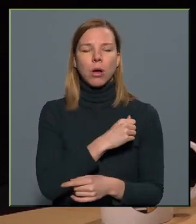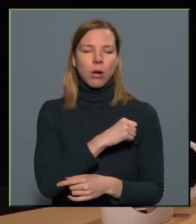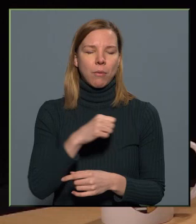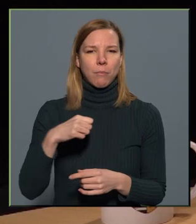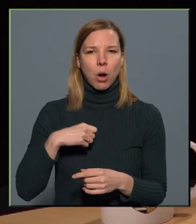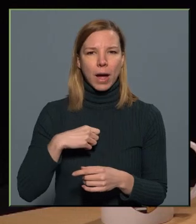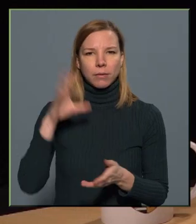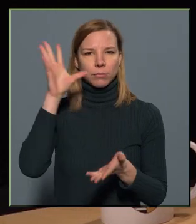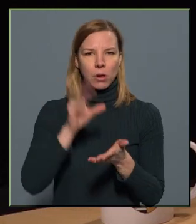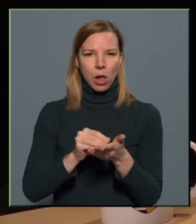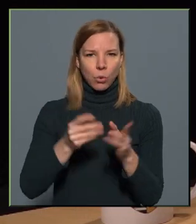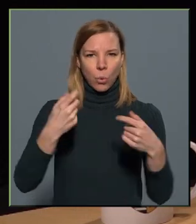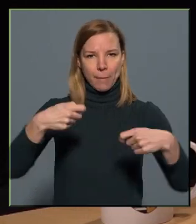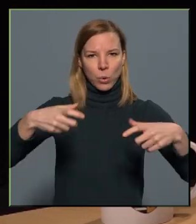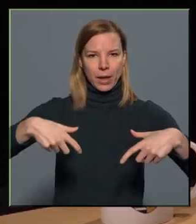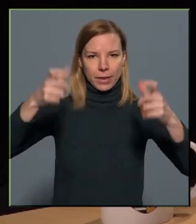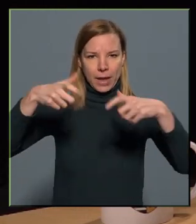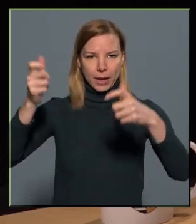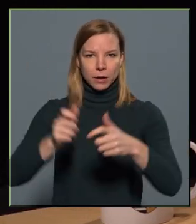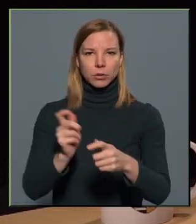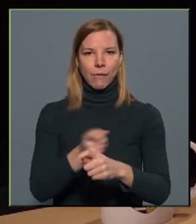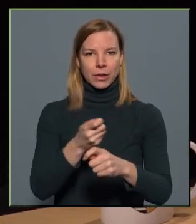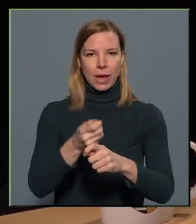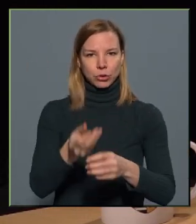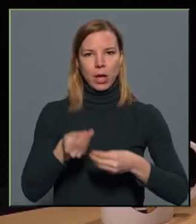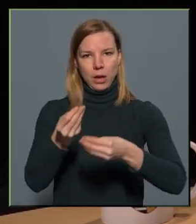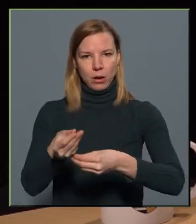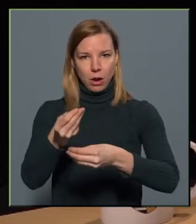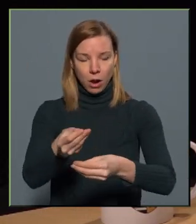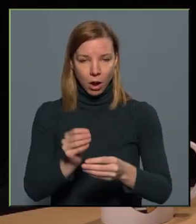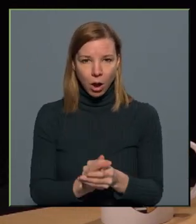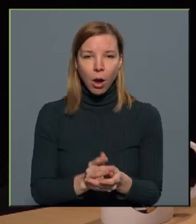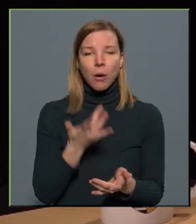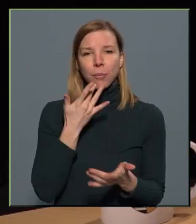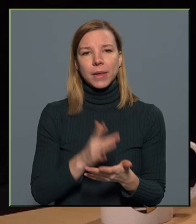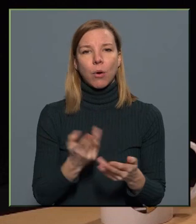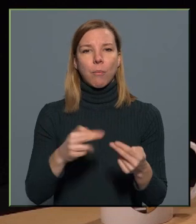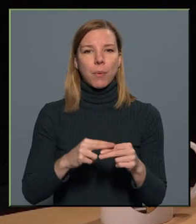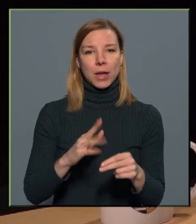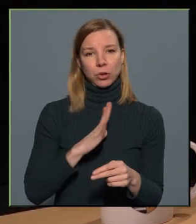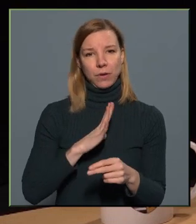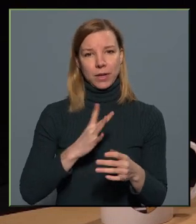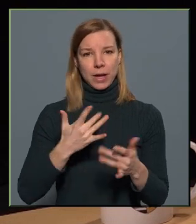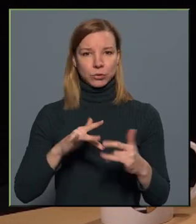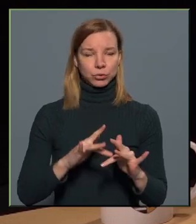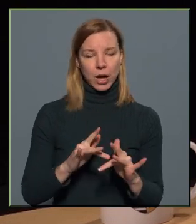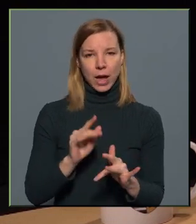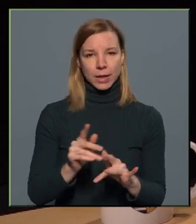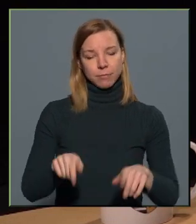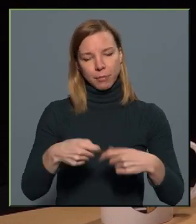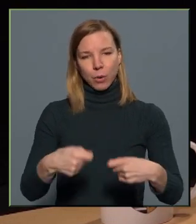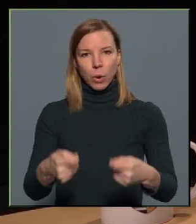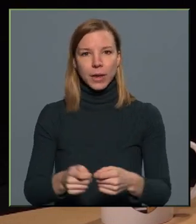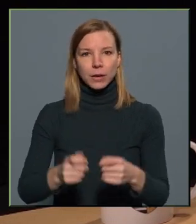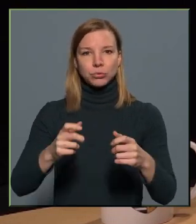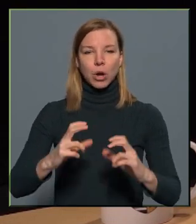kell a lakóépületek minőségében, a balesetveszélyes helyzetek megoldásában, a liftek működtetésénél,